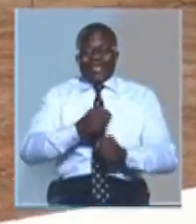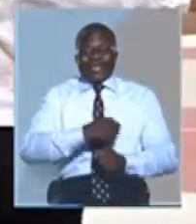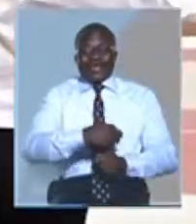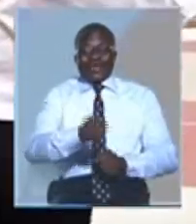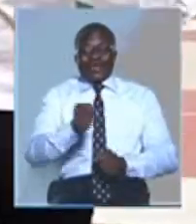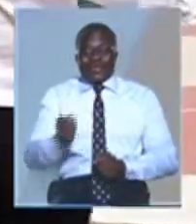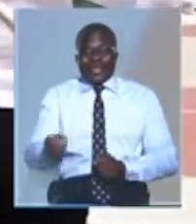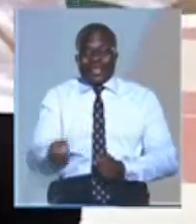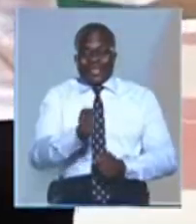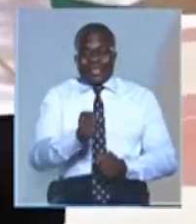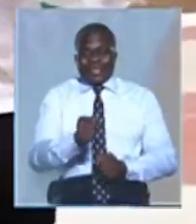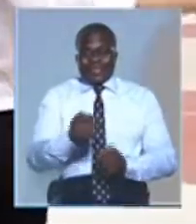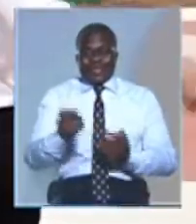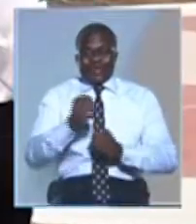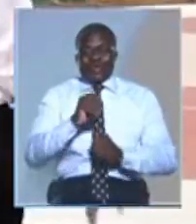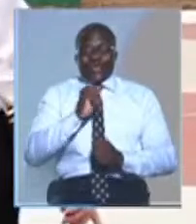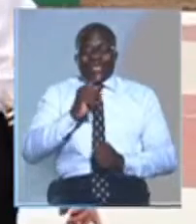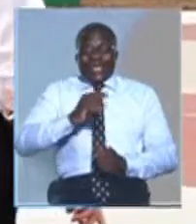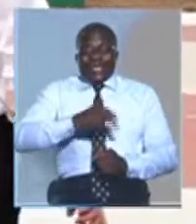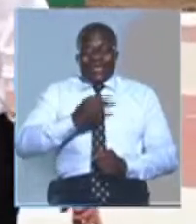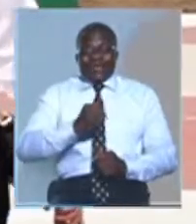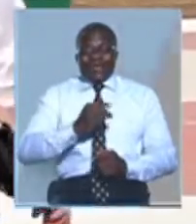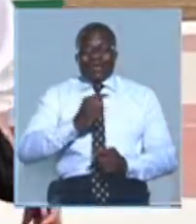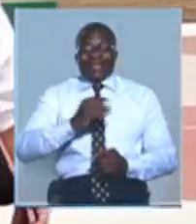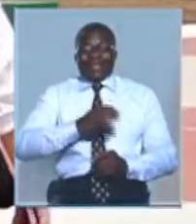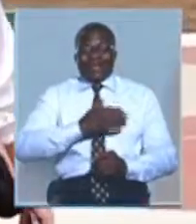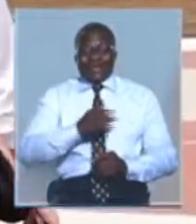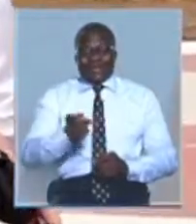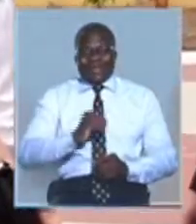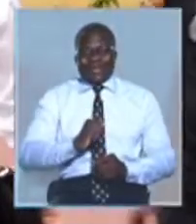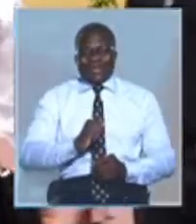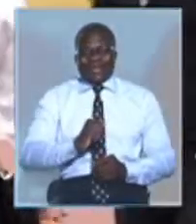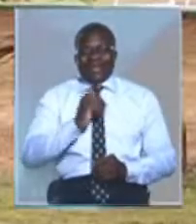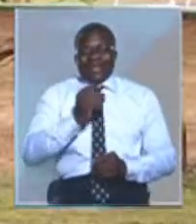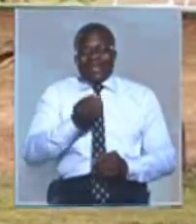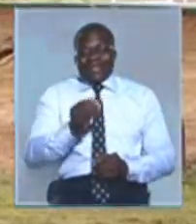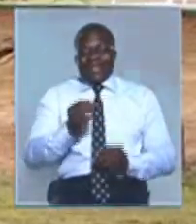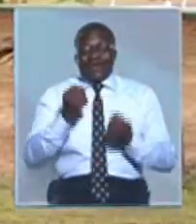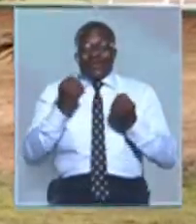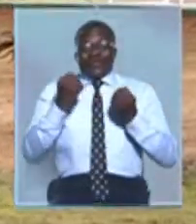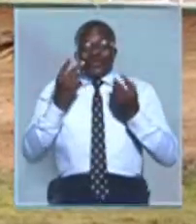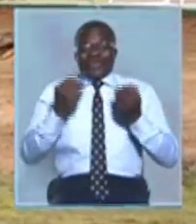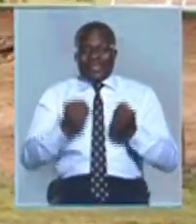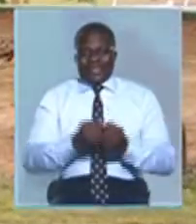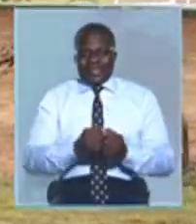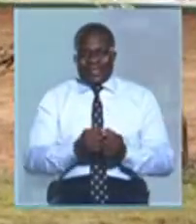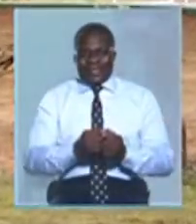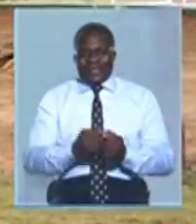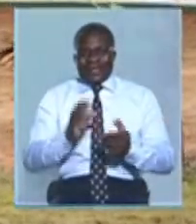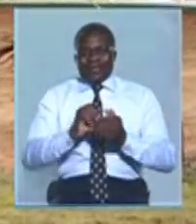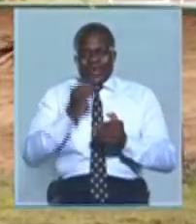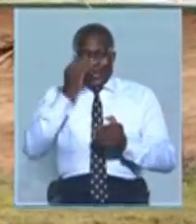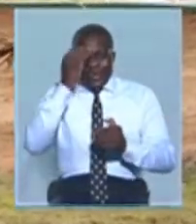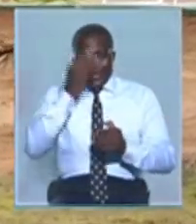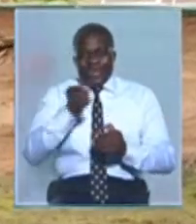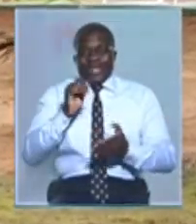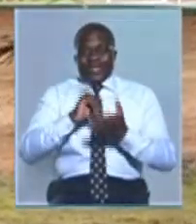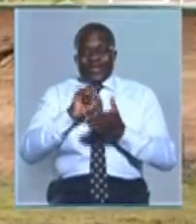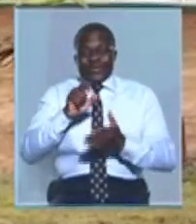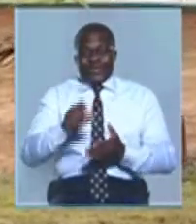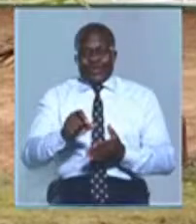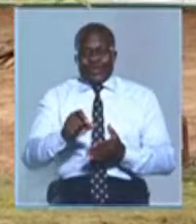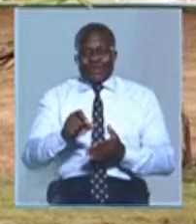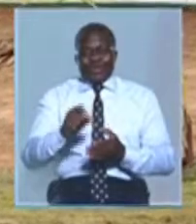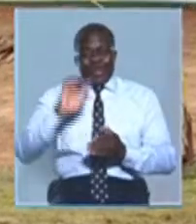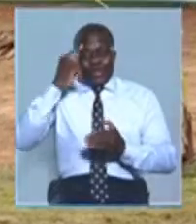tennis. Aujourd'hui, j'étais vraiment très très ravie et j'étais un peu surprise de connaître ce que